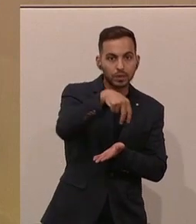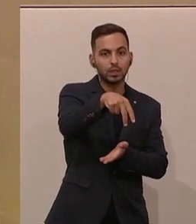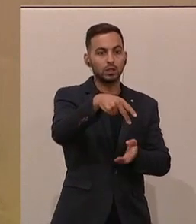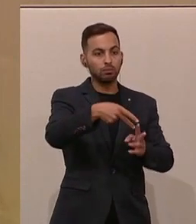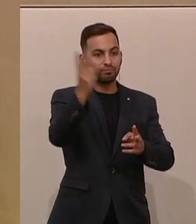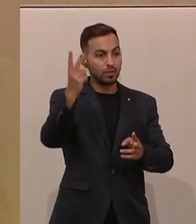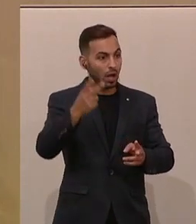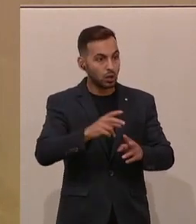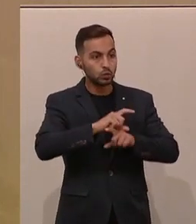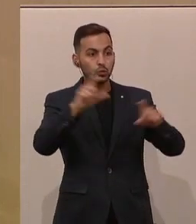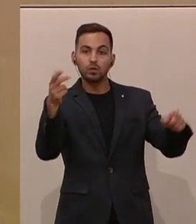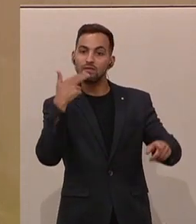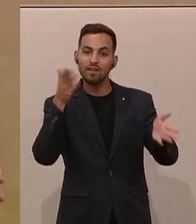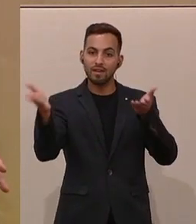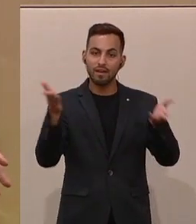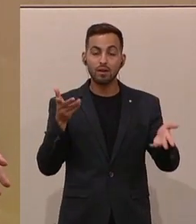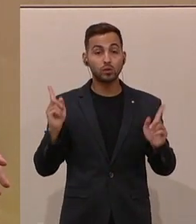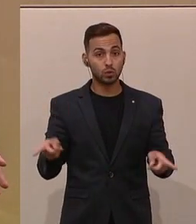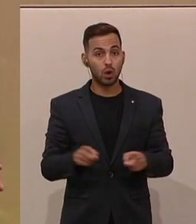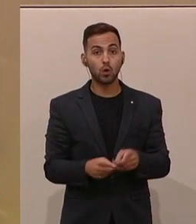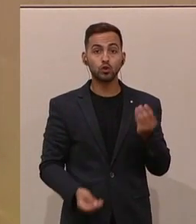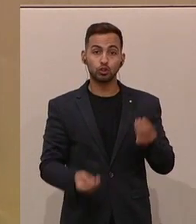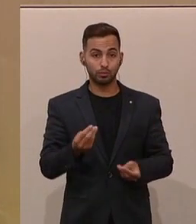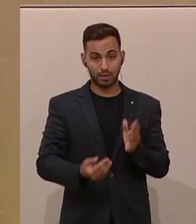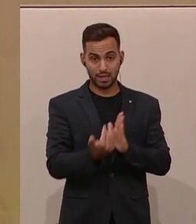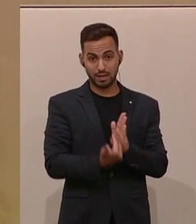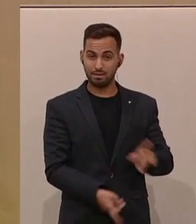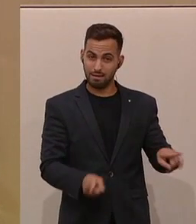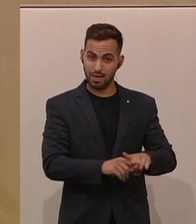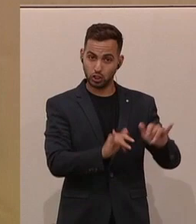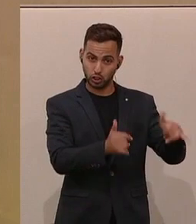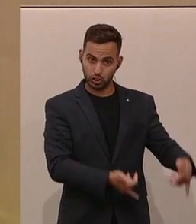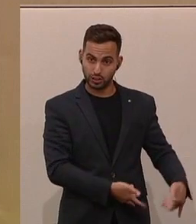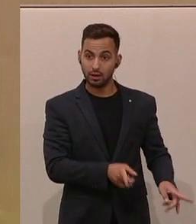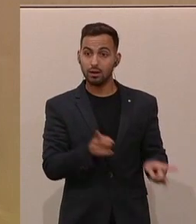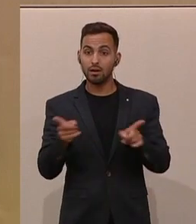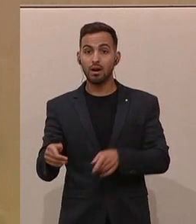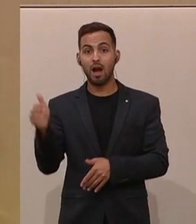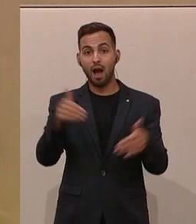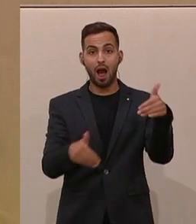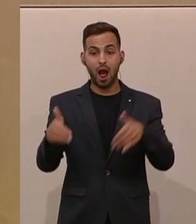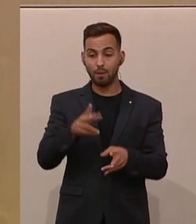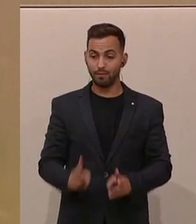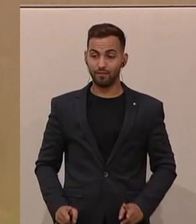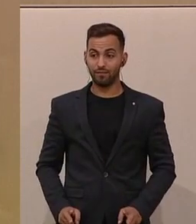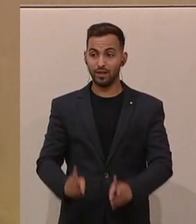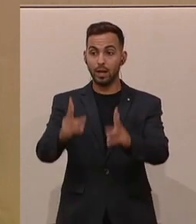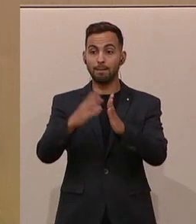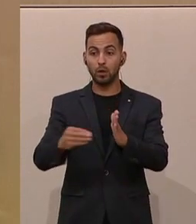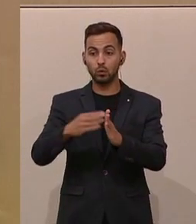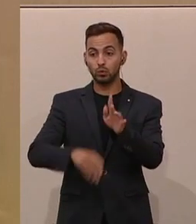geben, die hier herangezogen werden. Gewisse Spielregeln braucht es eben auch für die Benutzer von Almwegen. Und auch